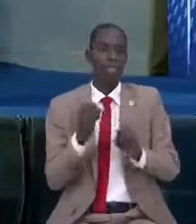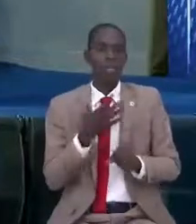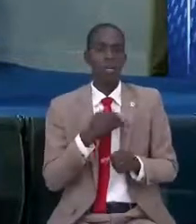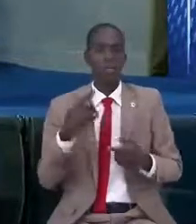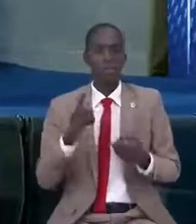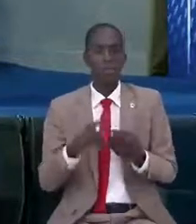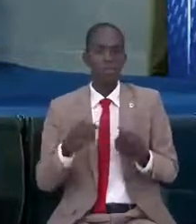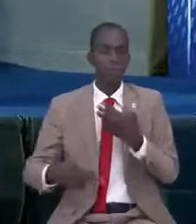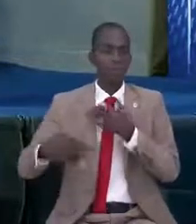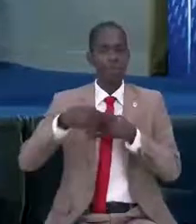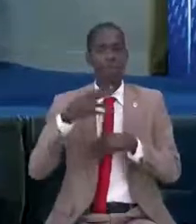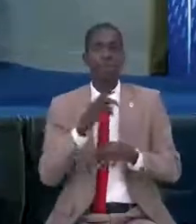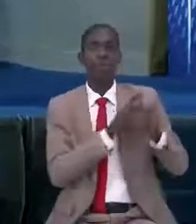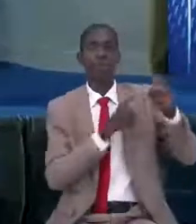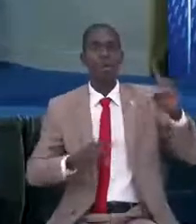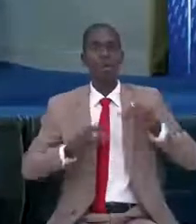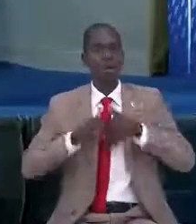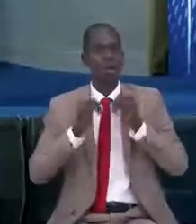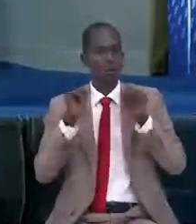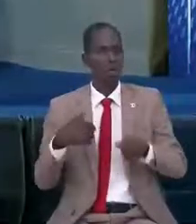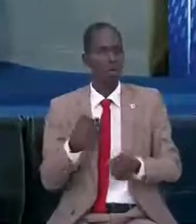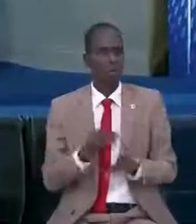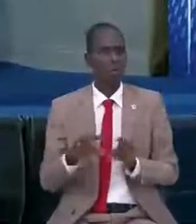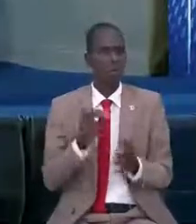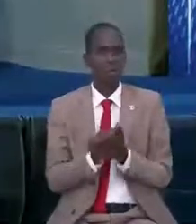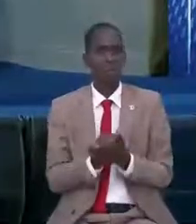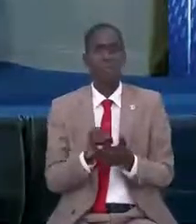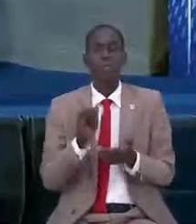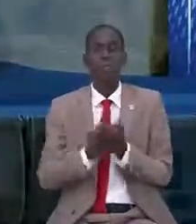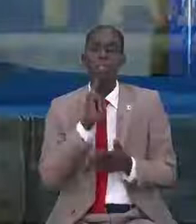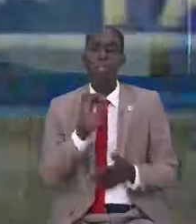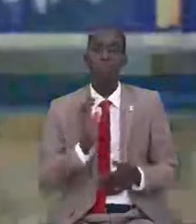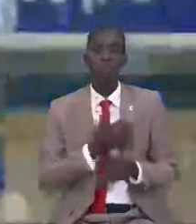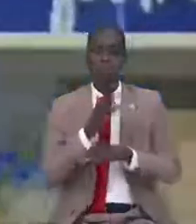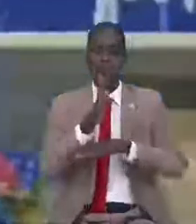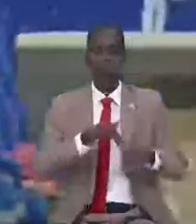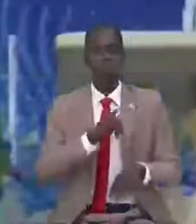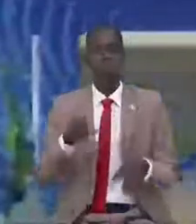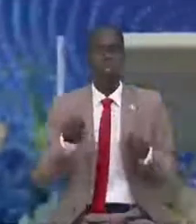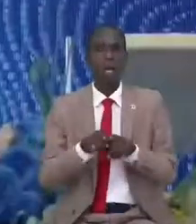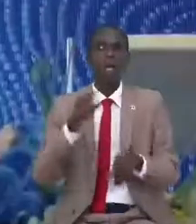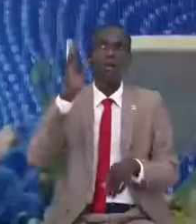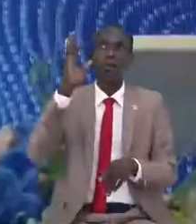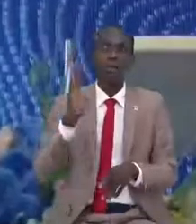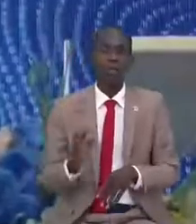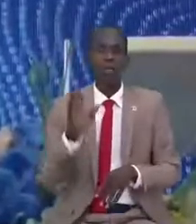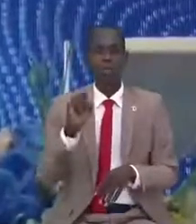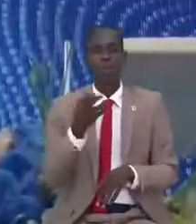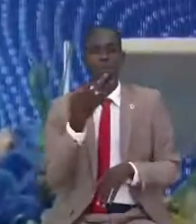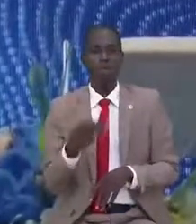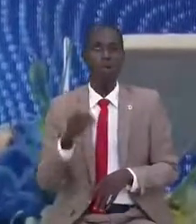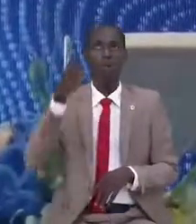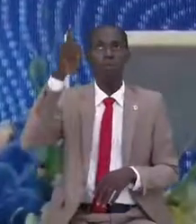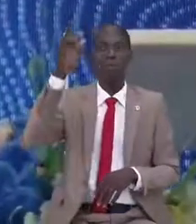du salut, à la restauration du Seigneur. Comment faire cela? C'est notre appel en tant que ministre de